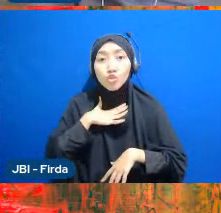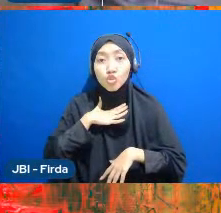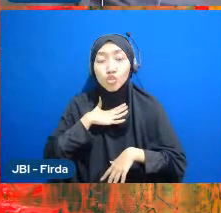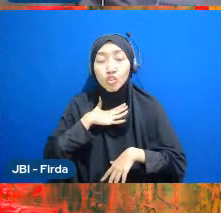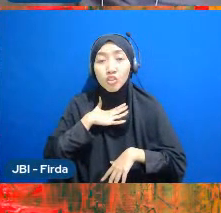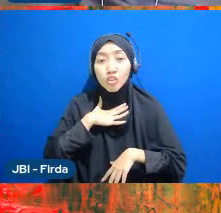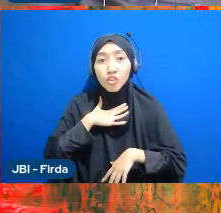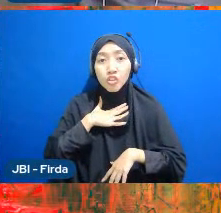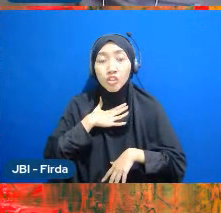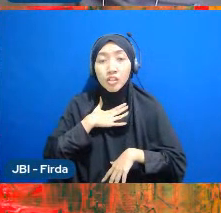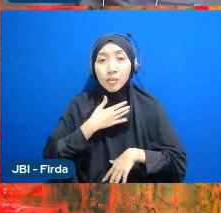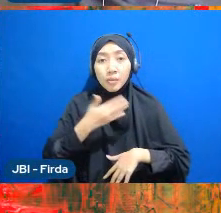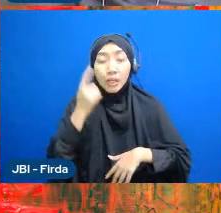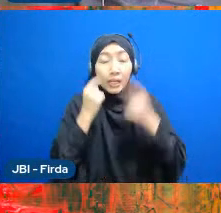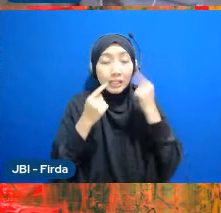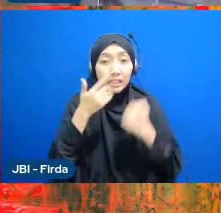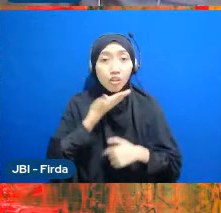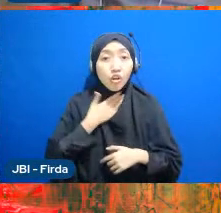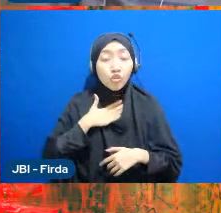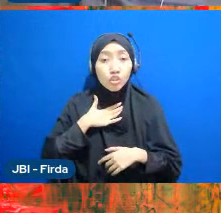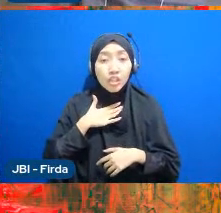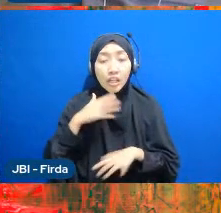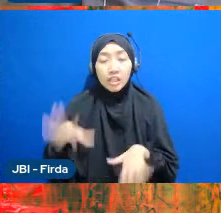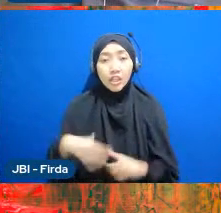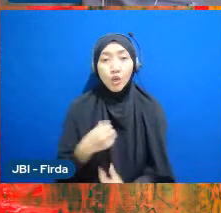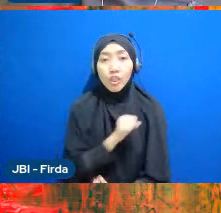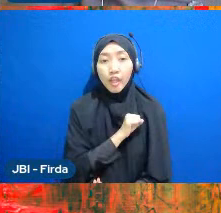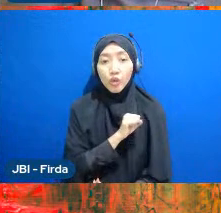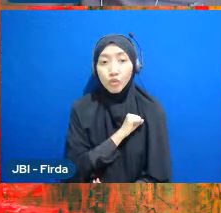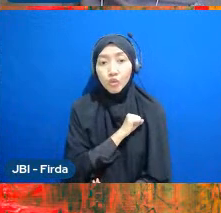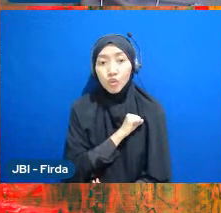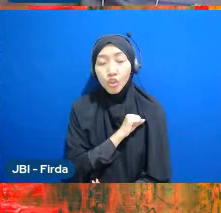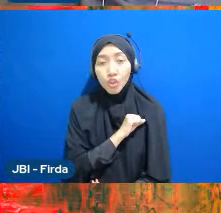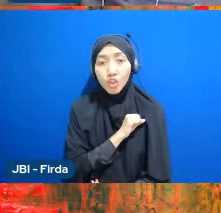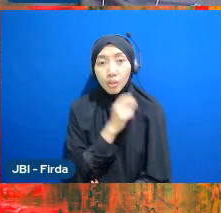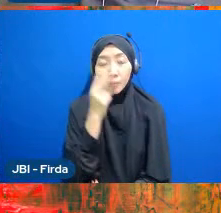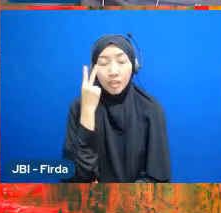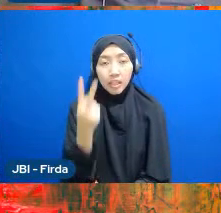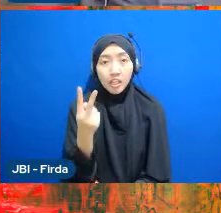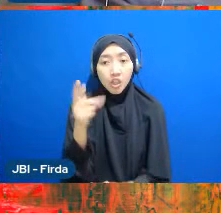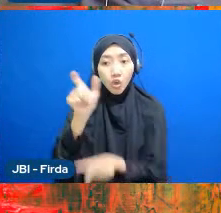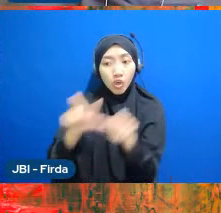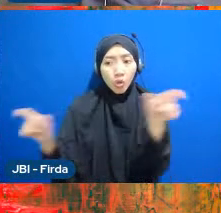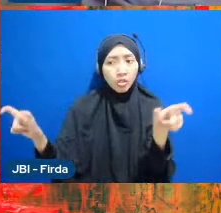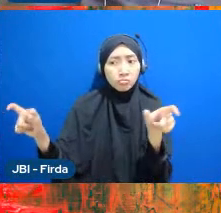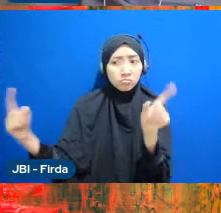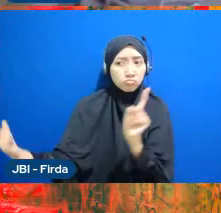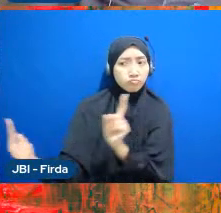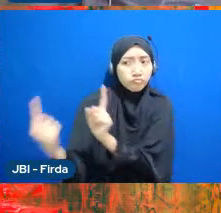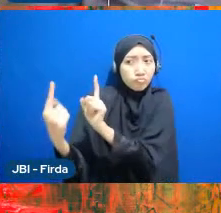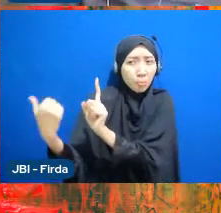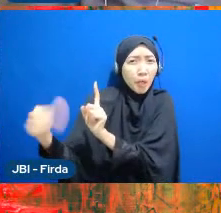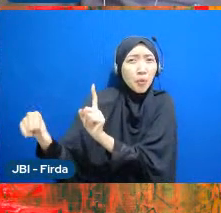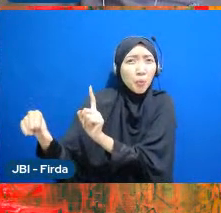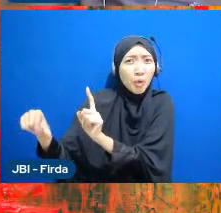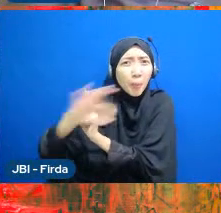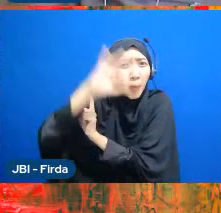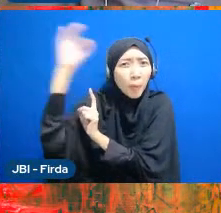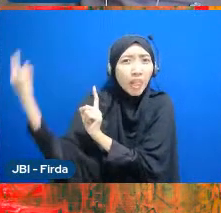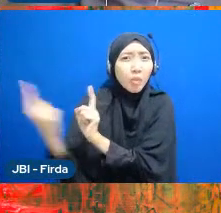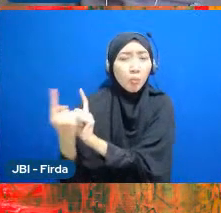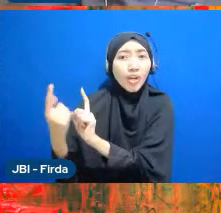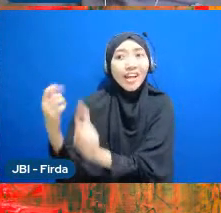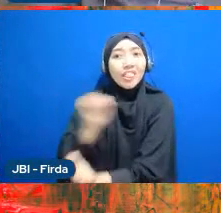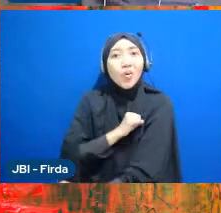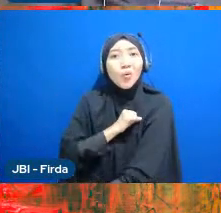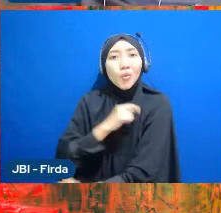haus menangis. Kemudian mereka takut ketika mereka melihat orang-orang baru yang asing bagi dirinya. Nah, ini